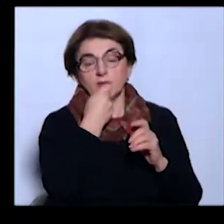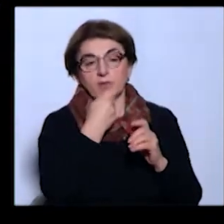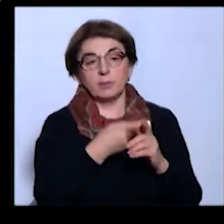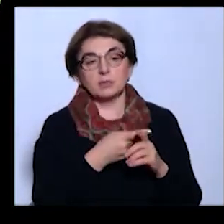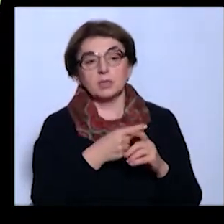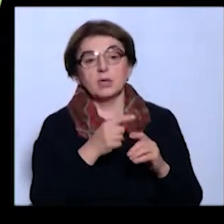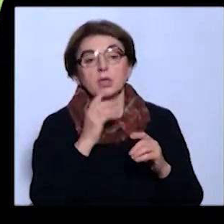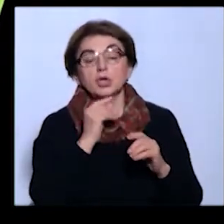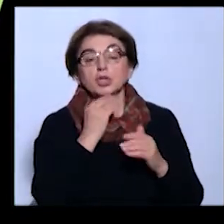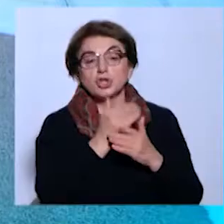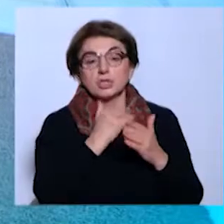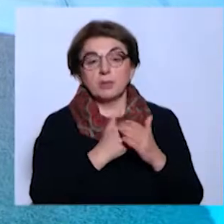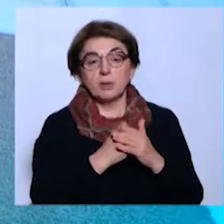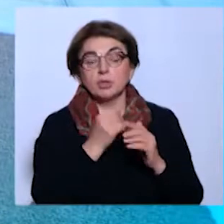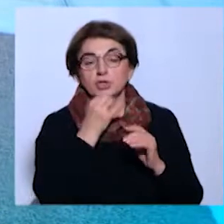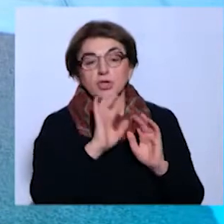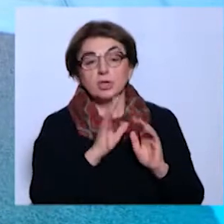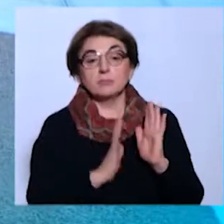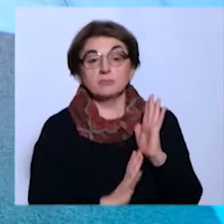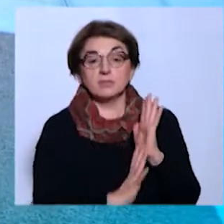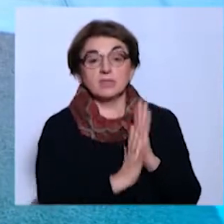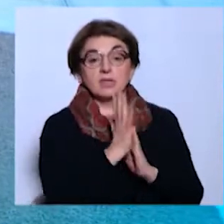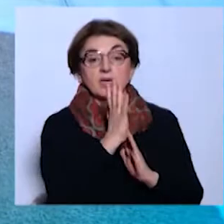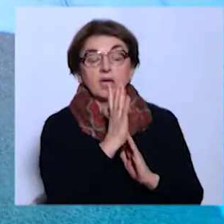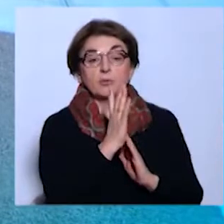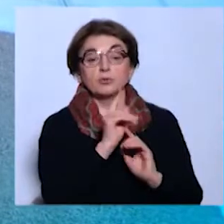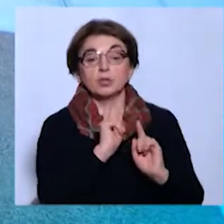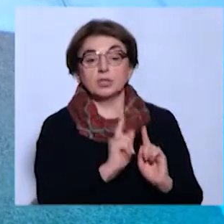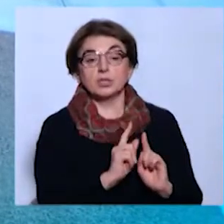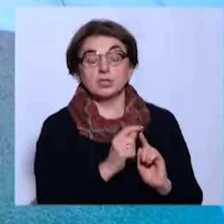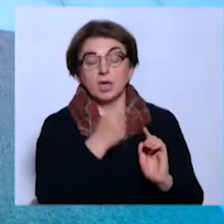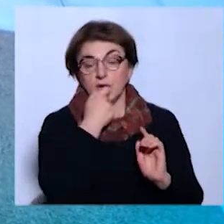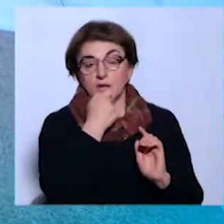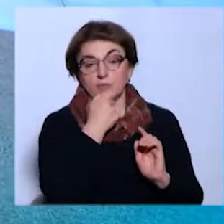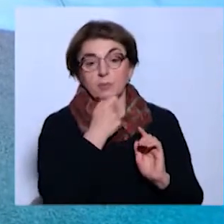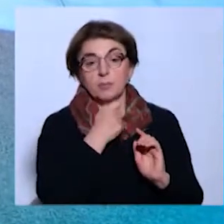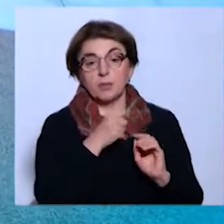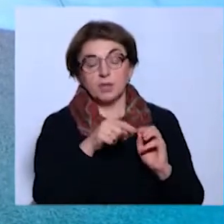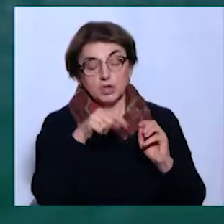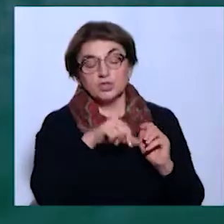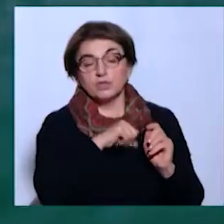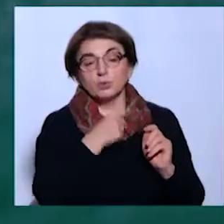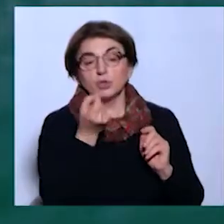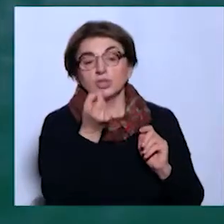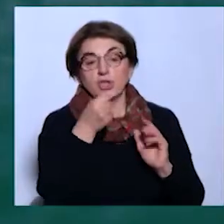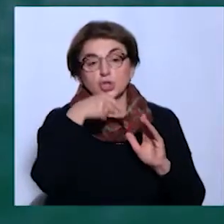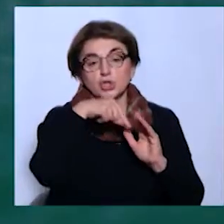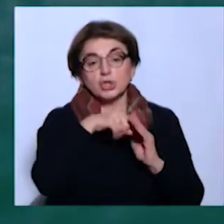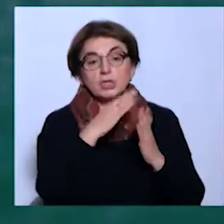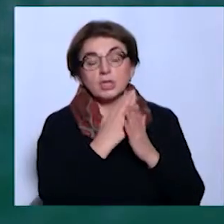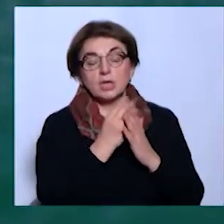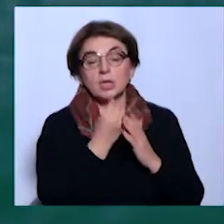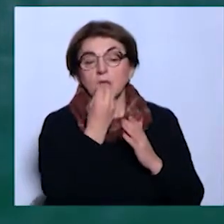შესაბამისად, სანამ მცენარე ამოვიტოდეს, ის იკვებება თესლში არსებული